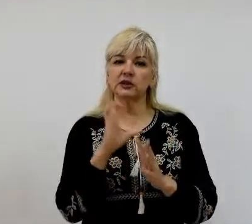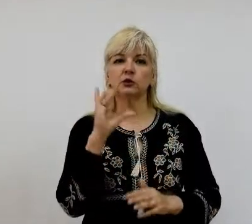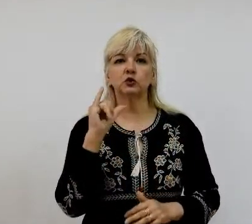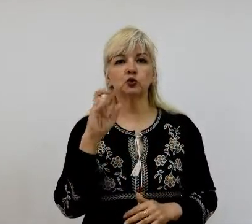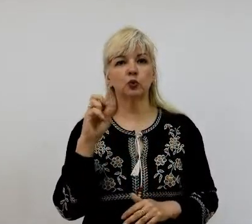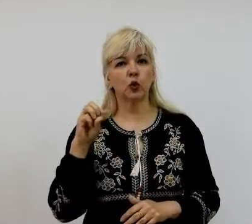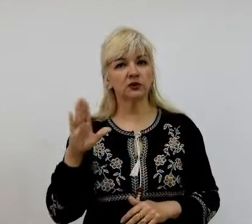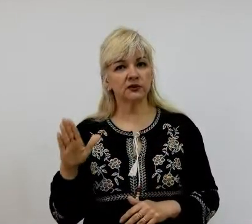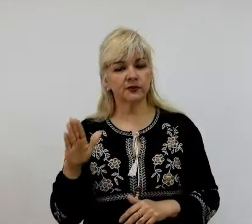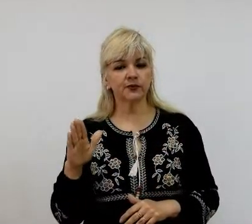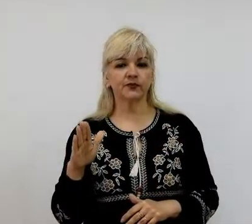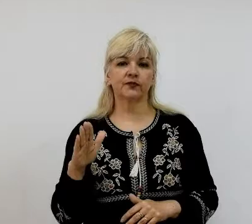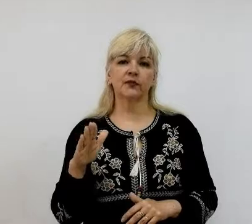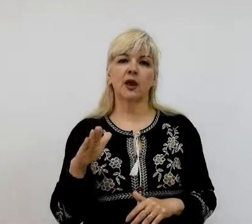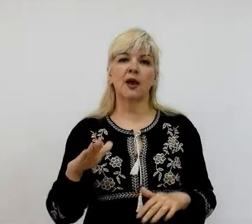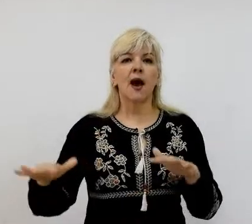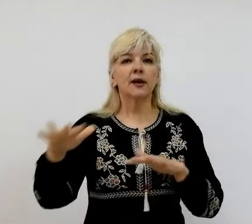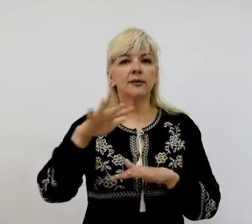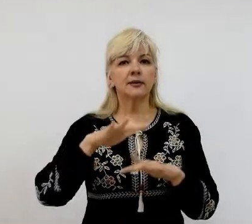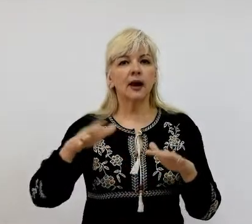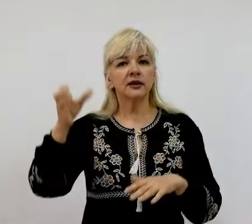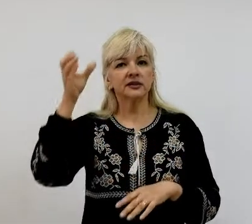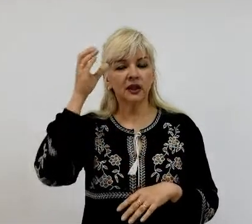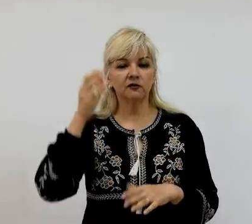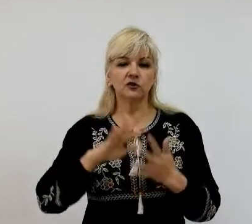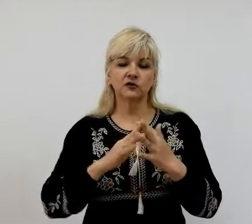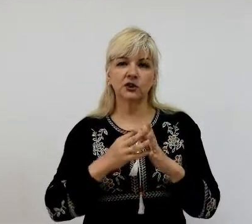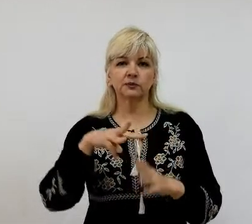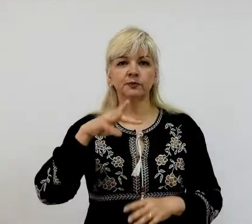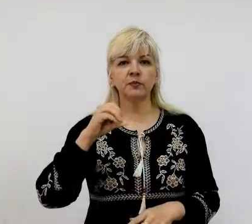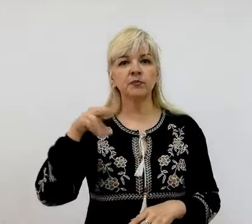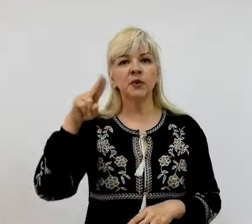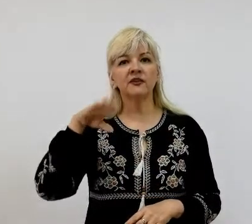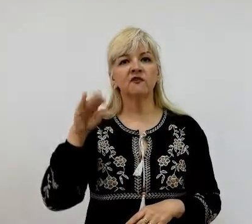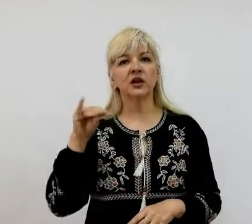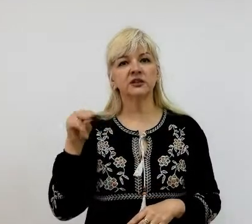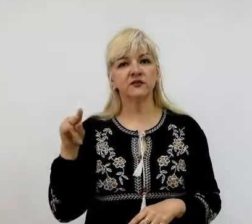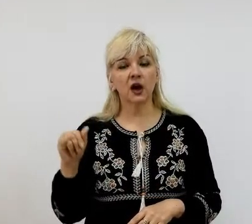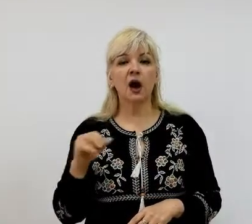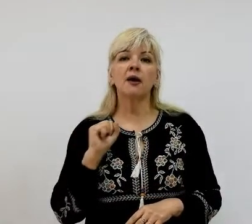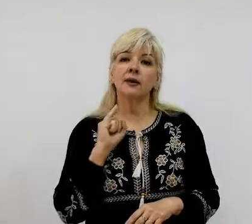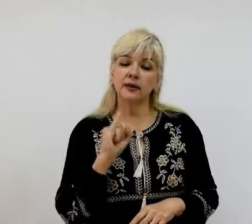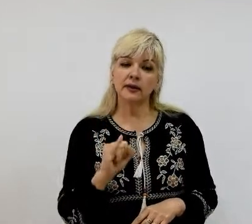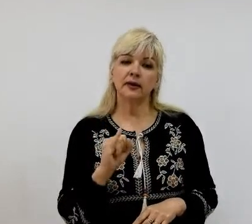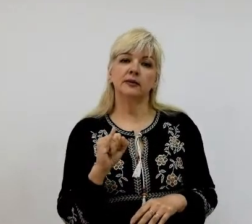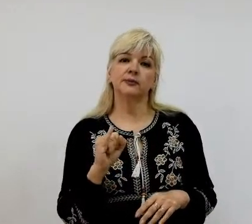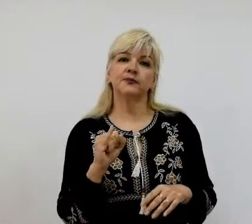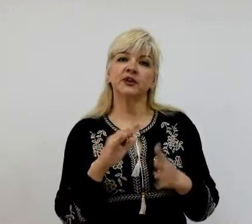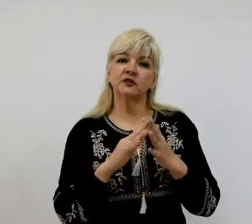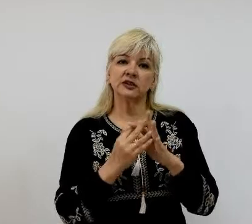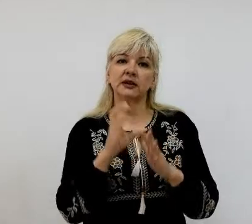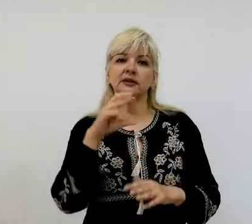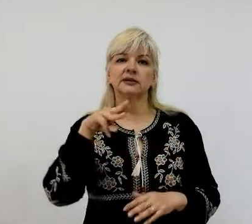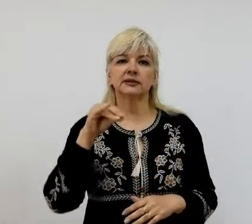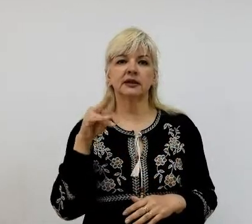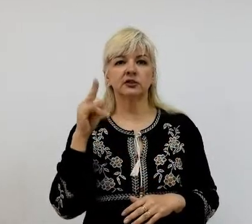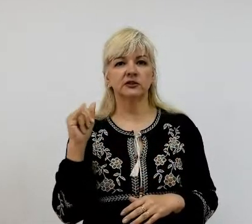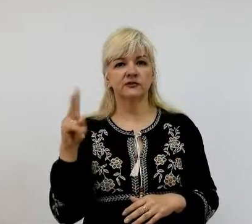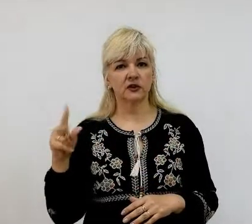«Резиденція Богдана Хмельницького», в приміщеннях якого заплановано створення експозиції, присвяченої